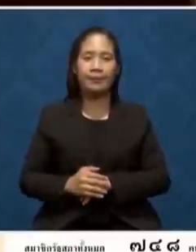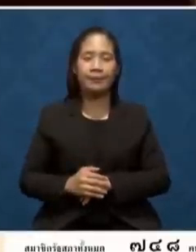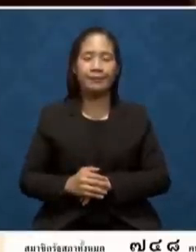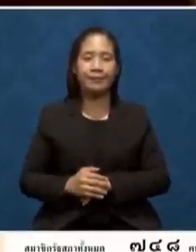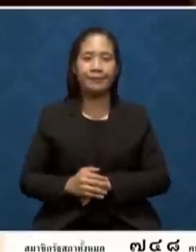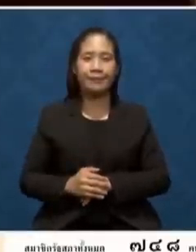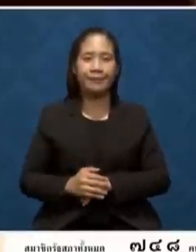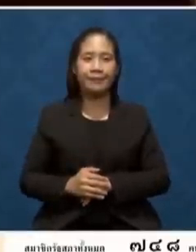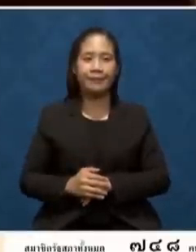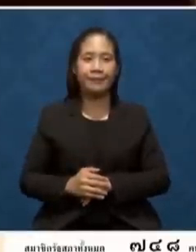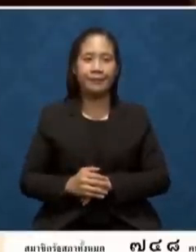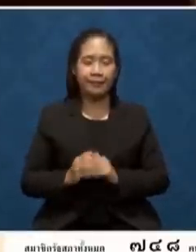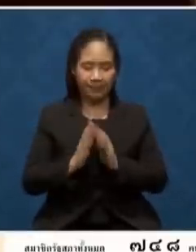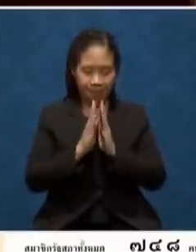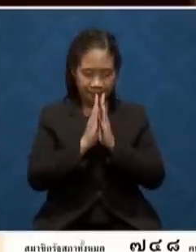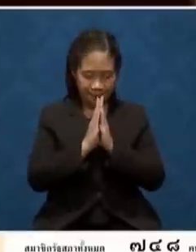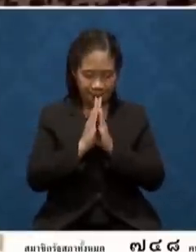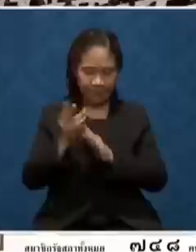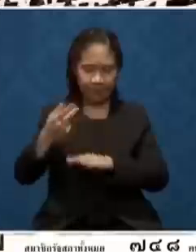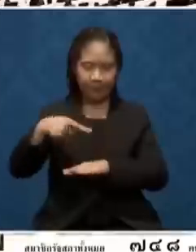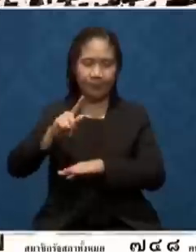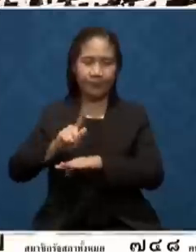ครับผม